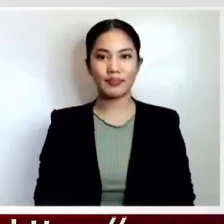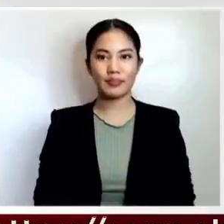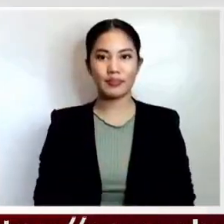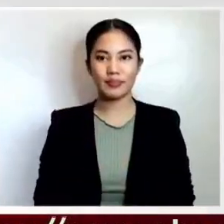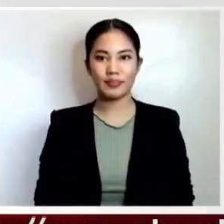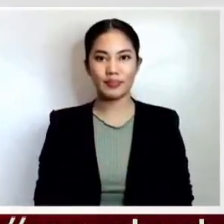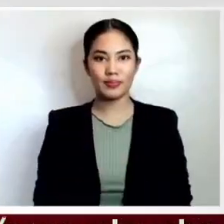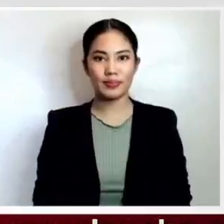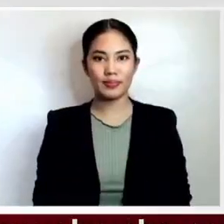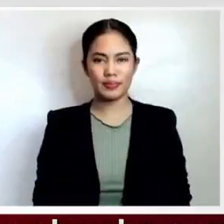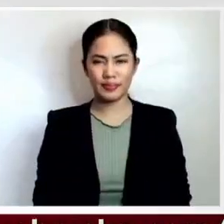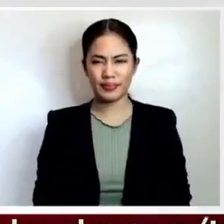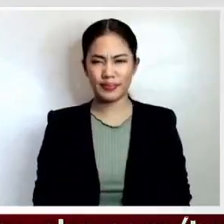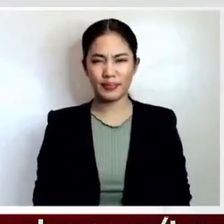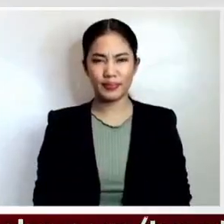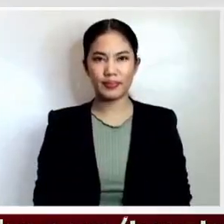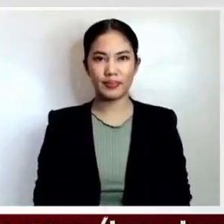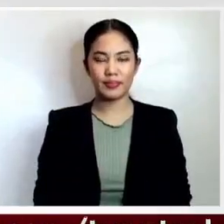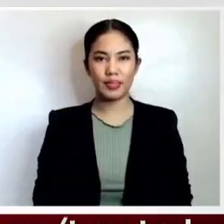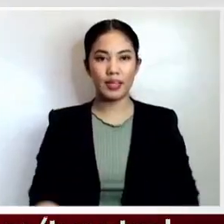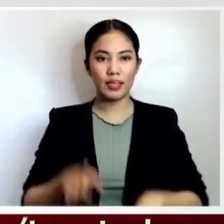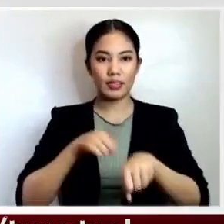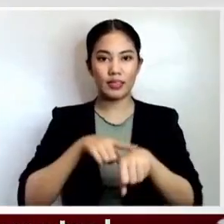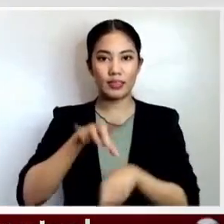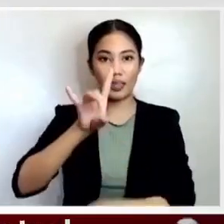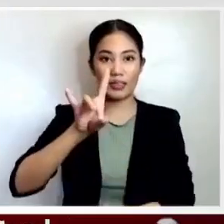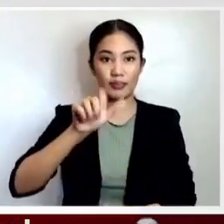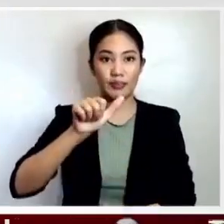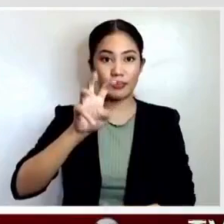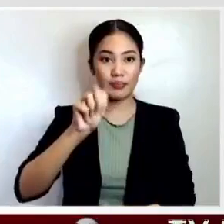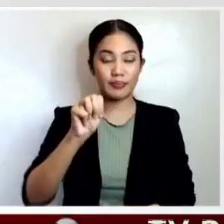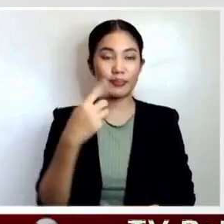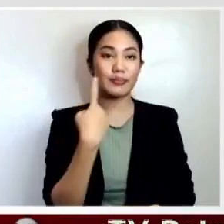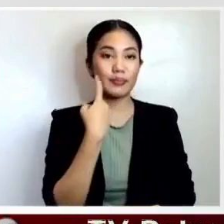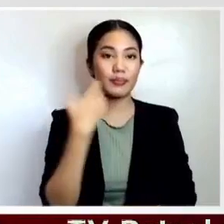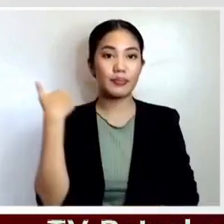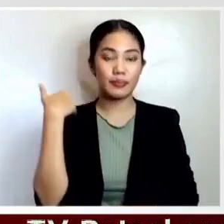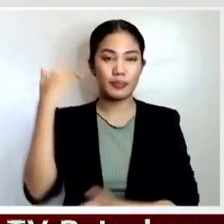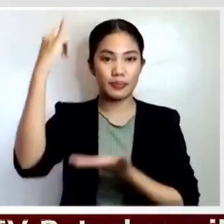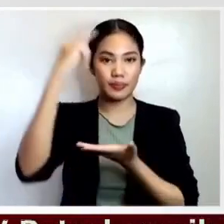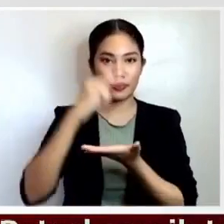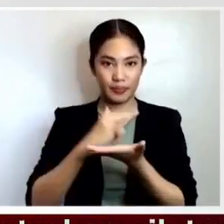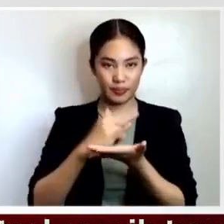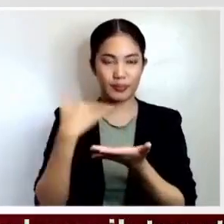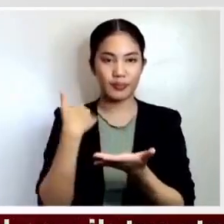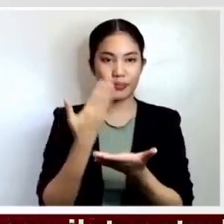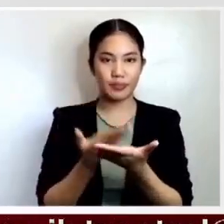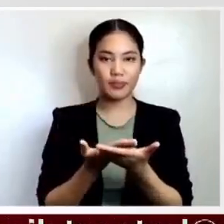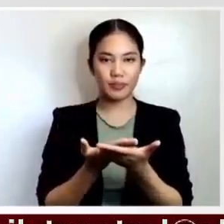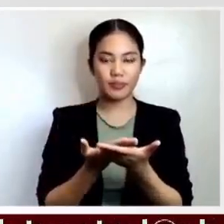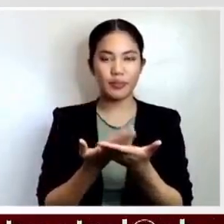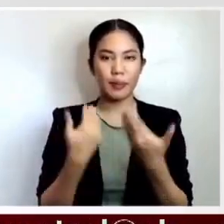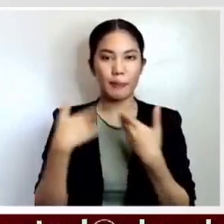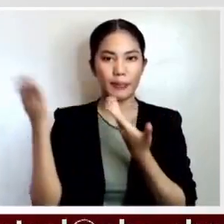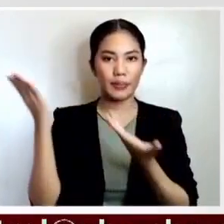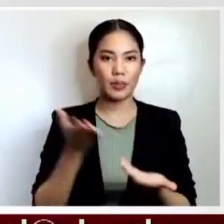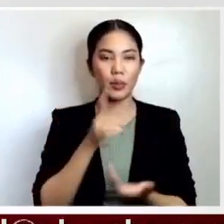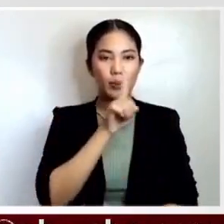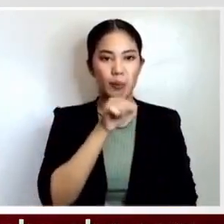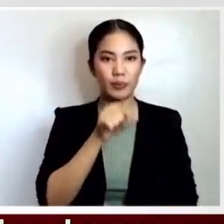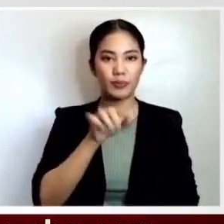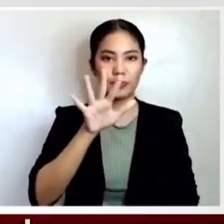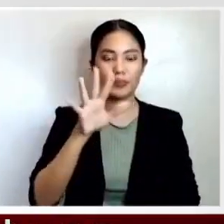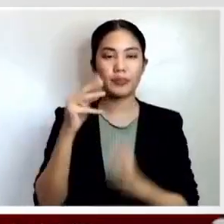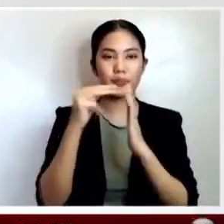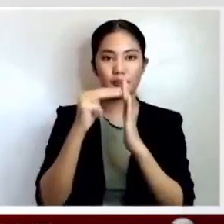Mag-aalas 8 ng umaga, lumapag sa Ninoy Aquino International Airport ang eroplanong may dalang 1.5 million Sinovac COVID vaccine doses